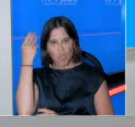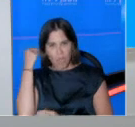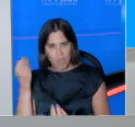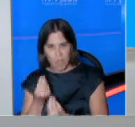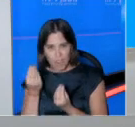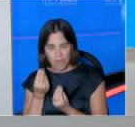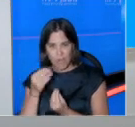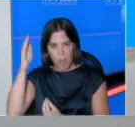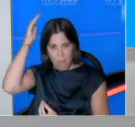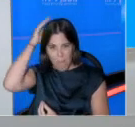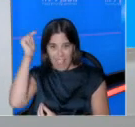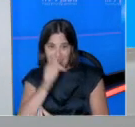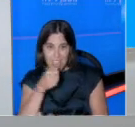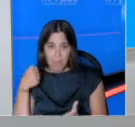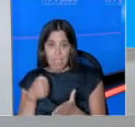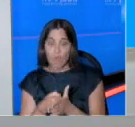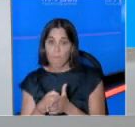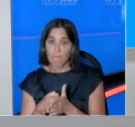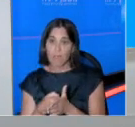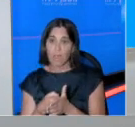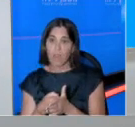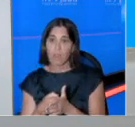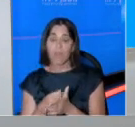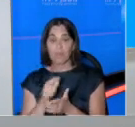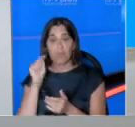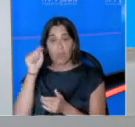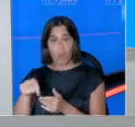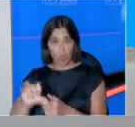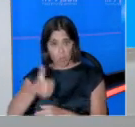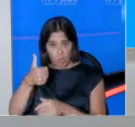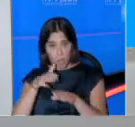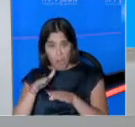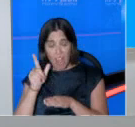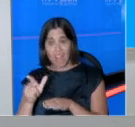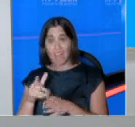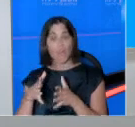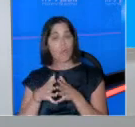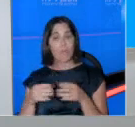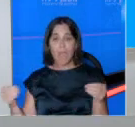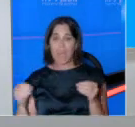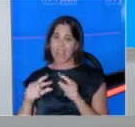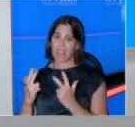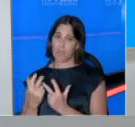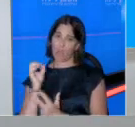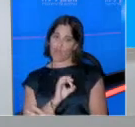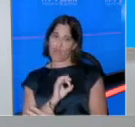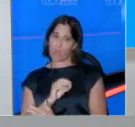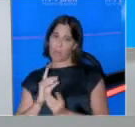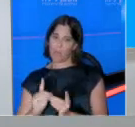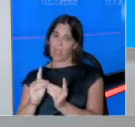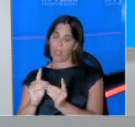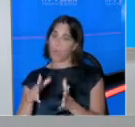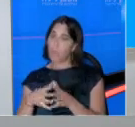אחד, נפתלי בנט בסופו של דבר, אולי הולך להיות ראש ממשלה, אבל הוא איבד את הציבור שלו בדרך. איבד את